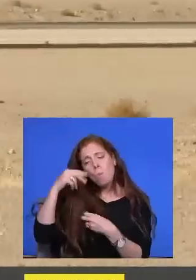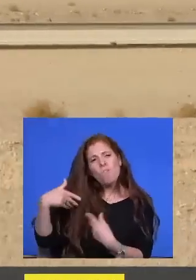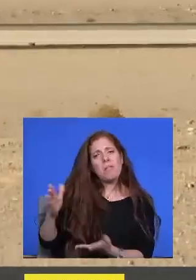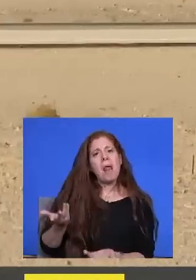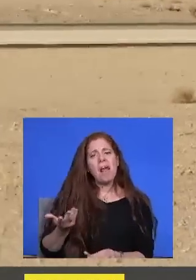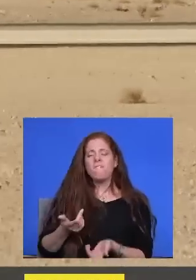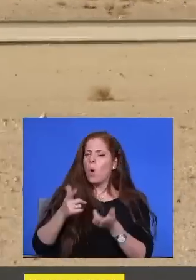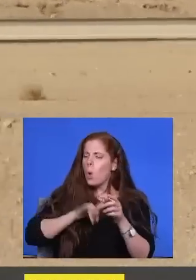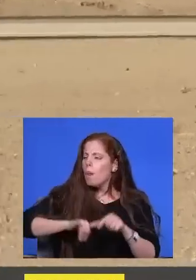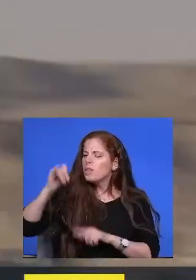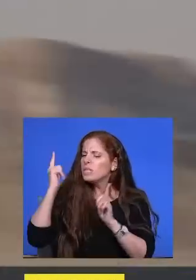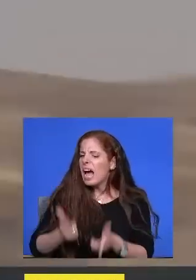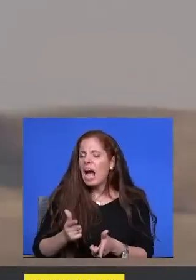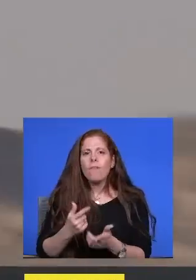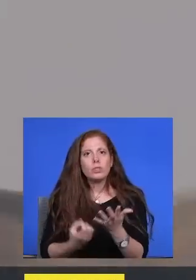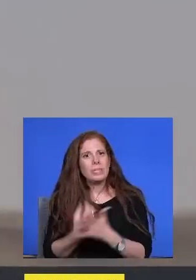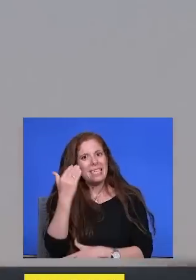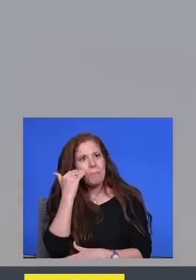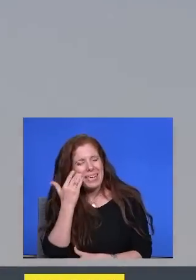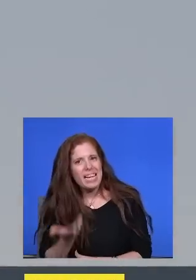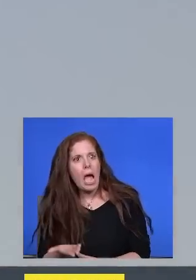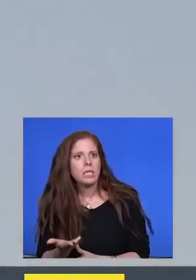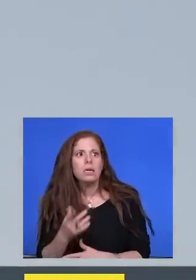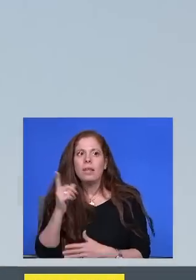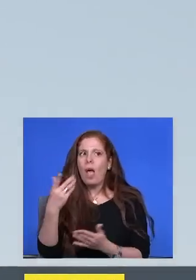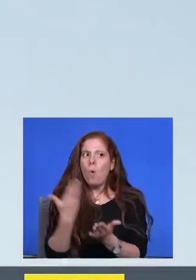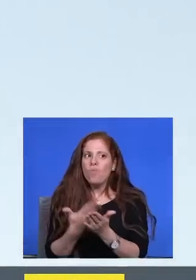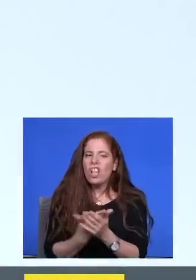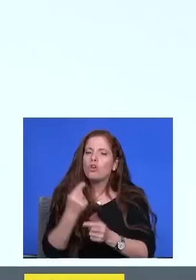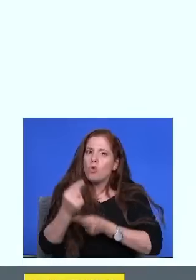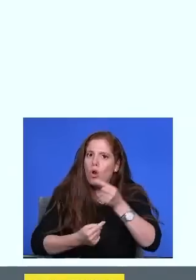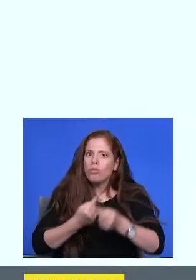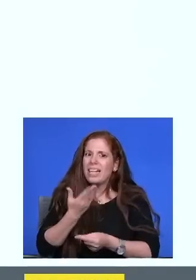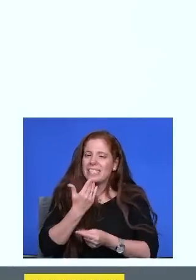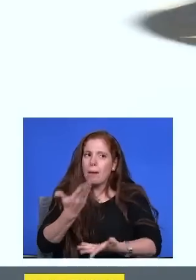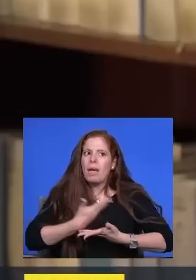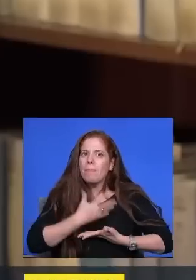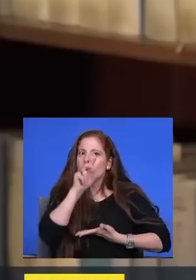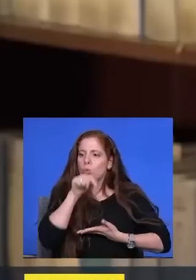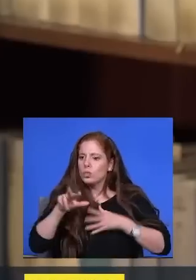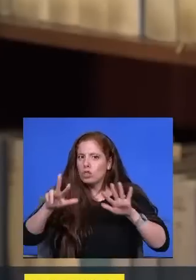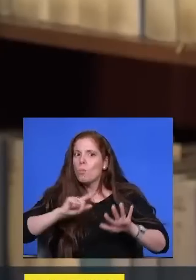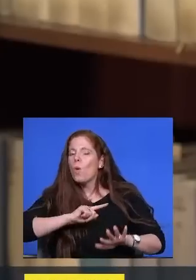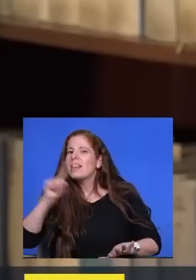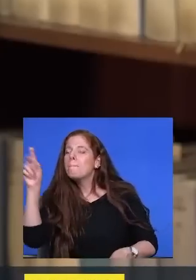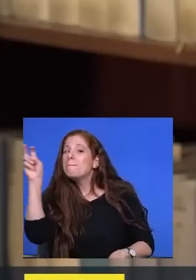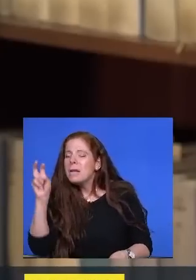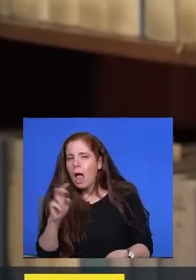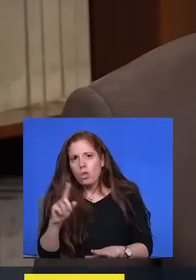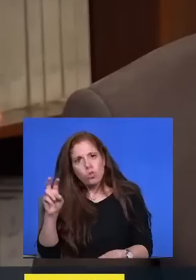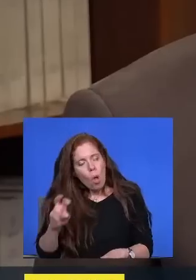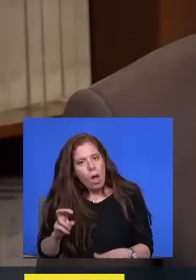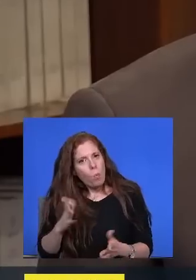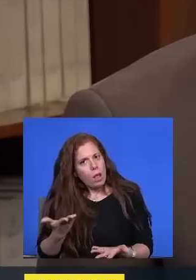של מדינת ישראל הם מתוצרת אמריקנית, את העובדה שבכל שנה ישראל מקבלת 3.8 מיליארד דולר. אולי אנחנו לוקחים את זה כמובן